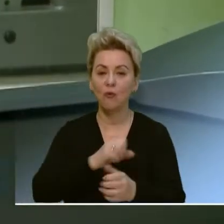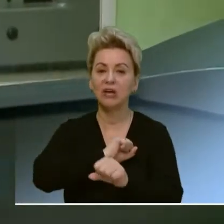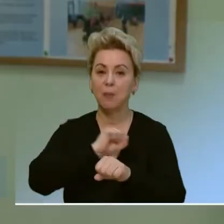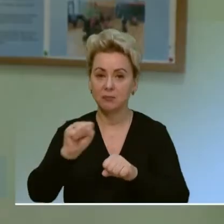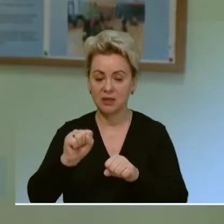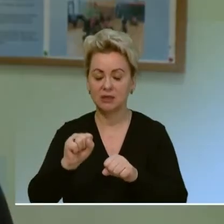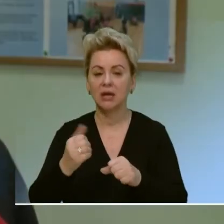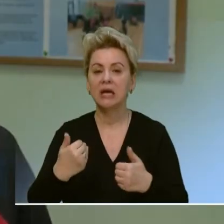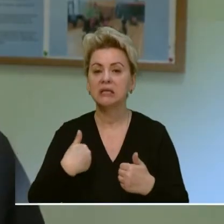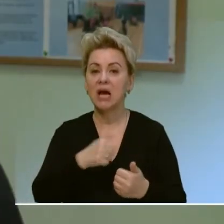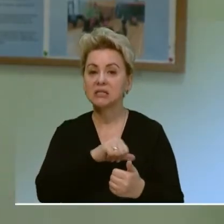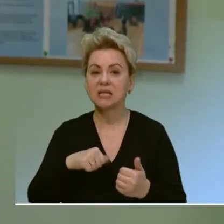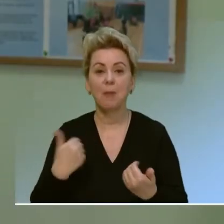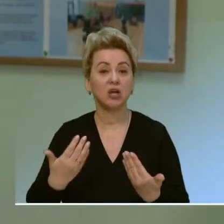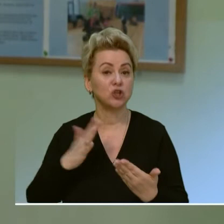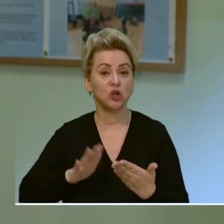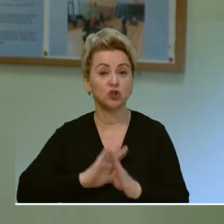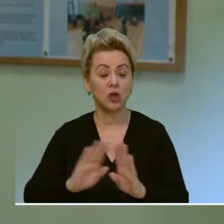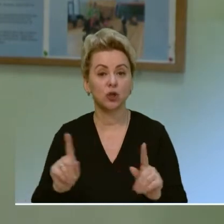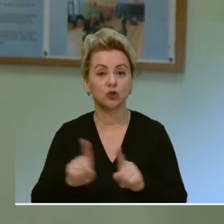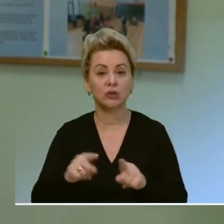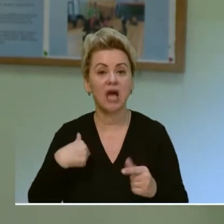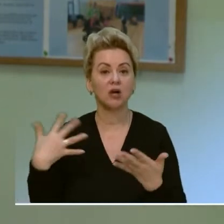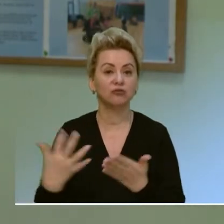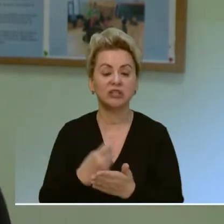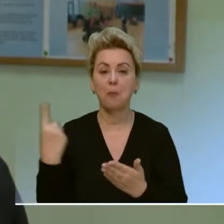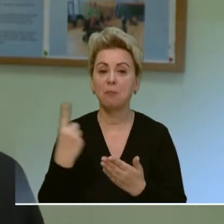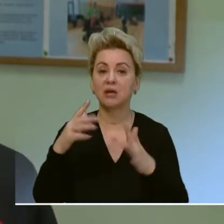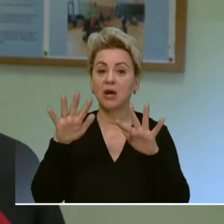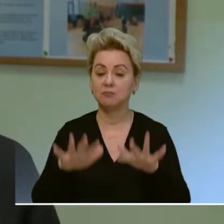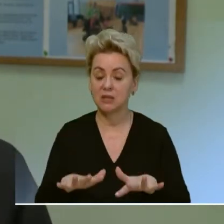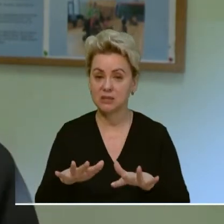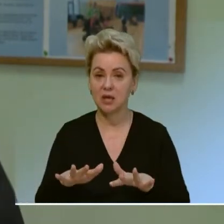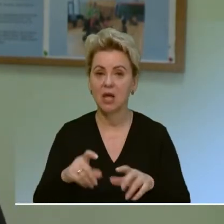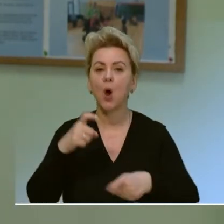победы. Я сама не ожидала, что я так выиграю в первое место.